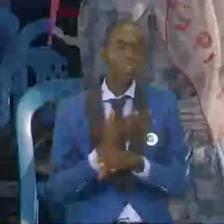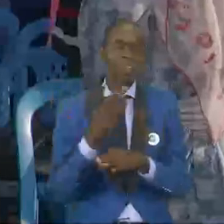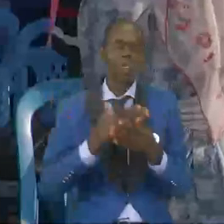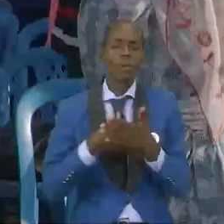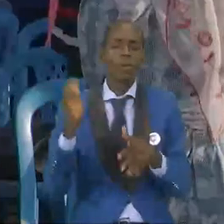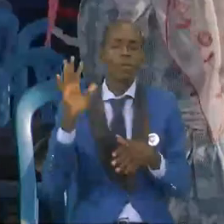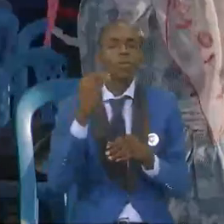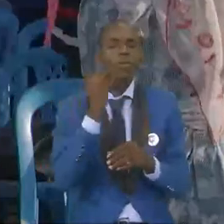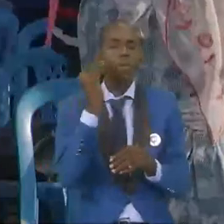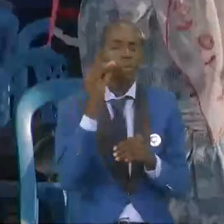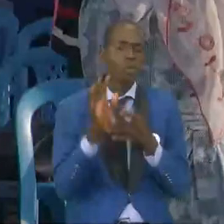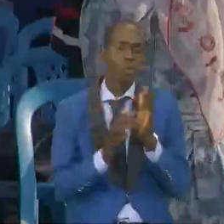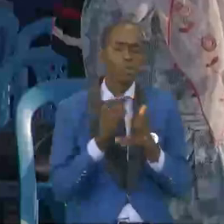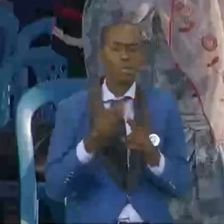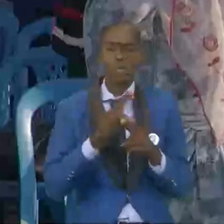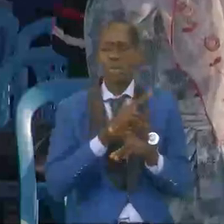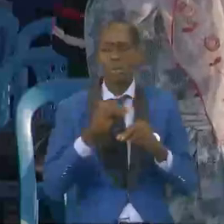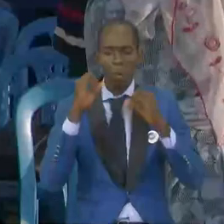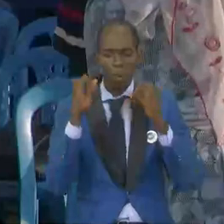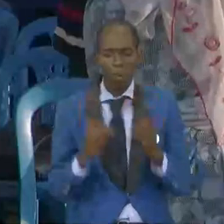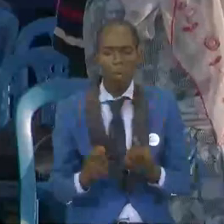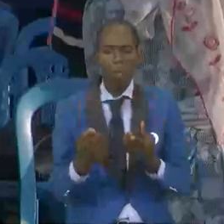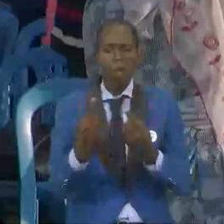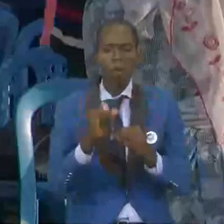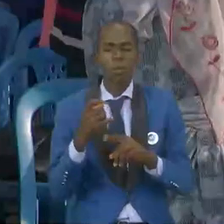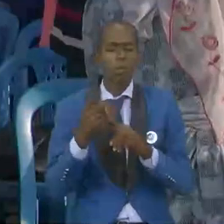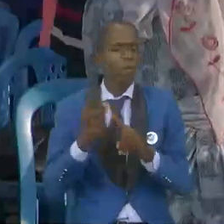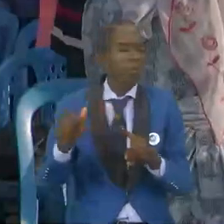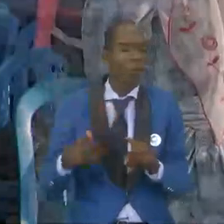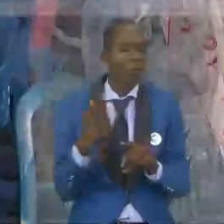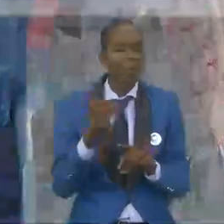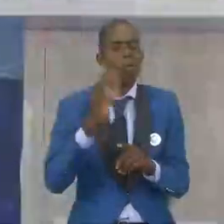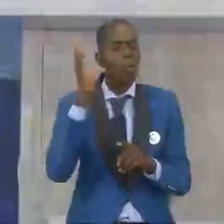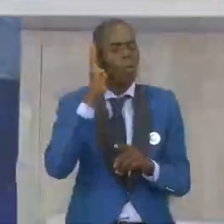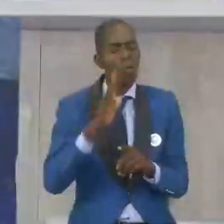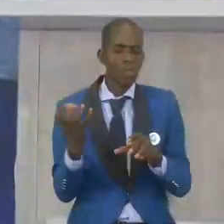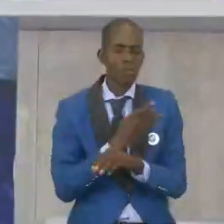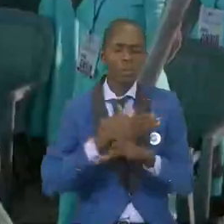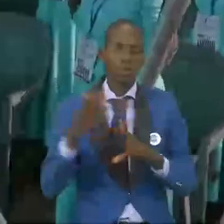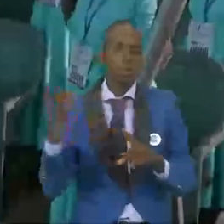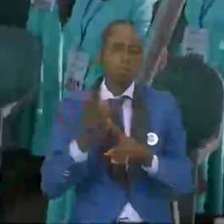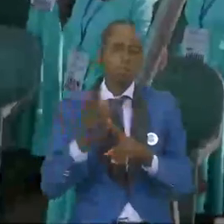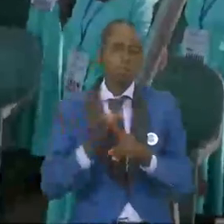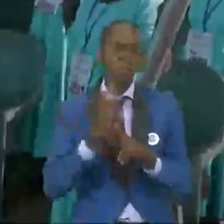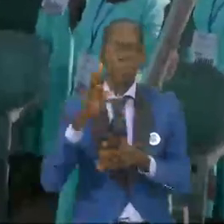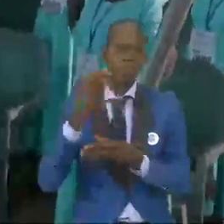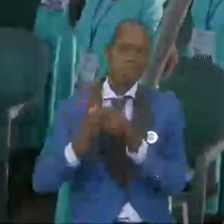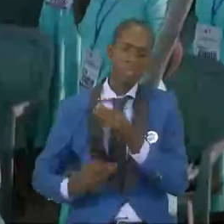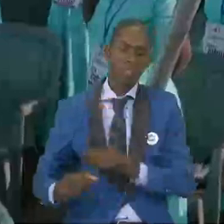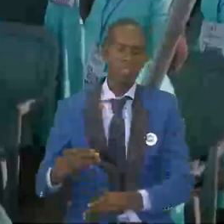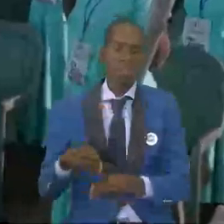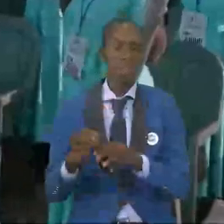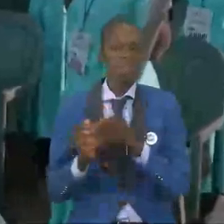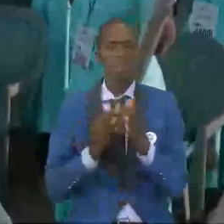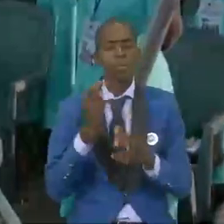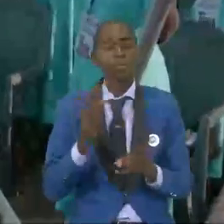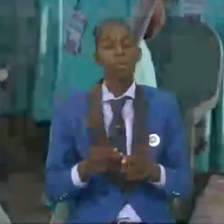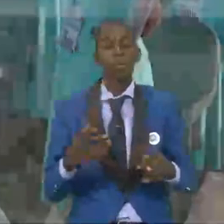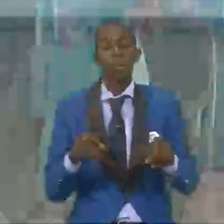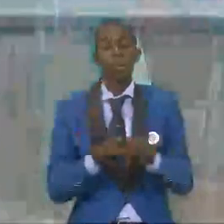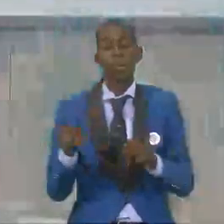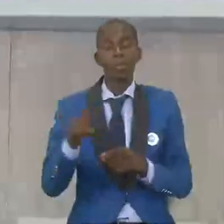rien ne pourra te chasser de ton foyer matrimonial. Aucune puissance venant de nulle part ne pourra